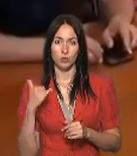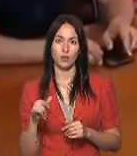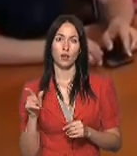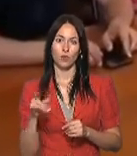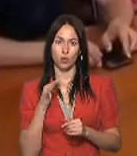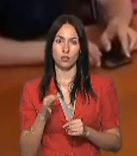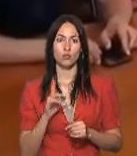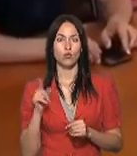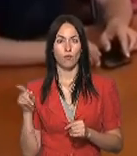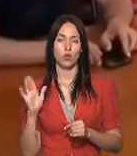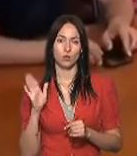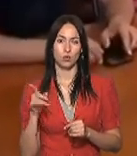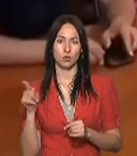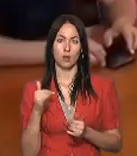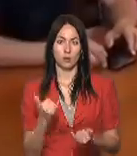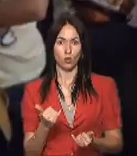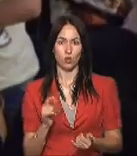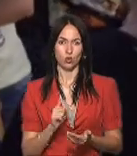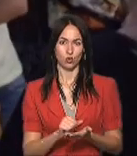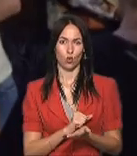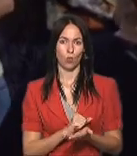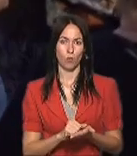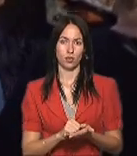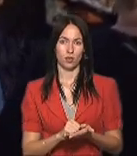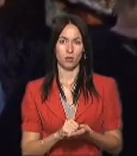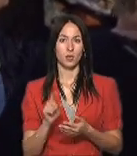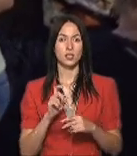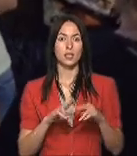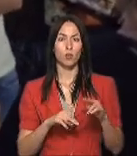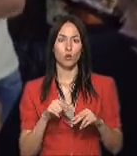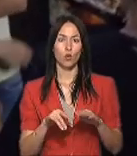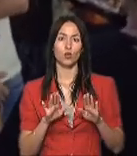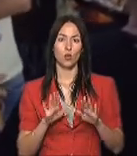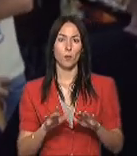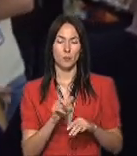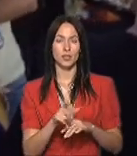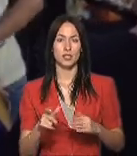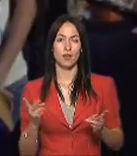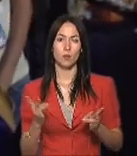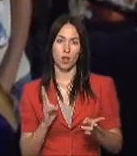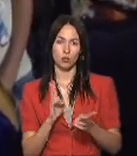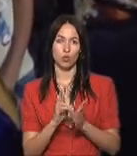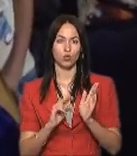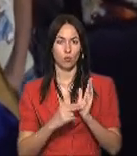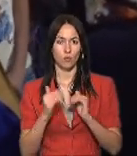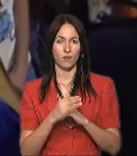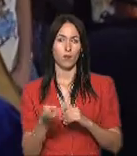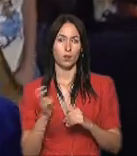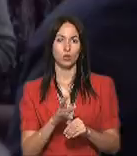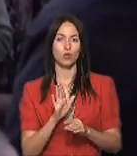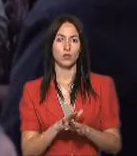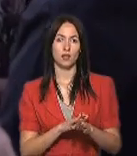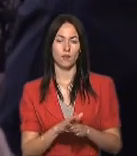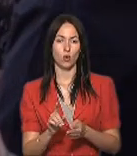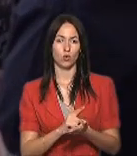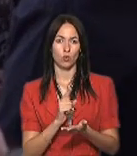сказали, що вони там будуть сьогодні з документами. Із забудовником місцеві мали зустрітися о 7-й вечора. Прийшов тільки виконуючий